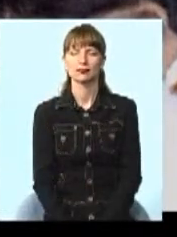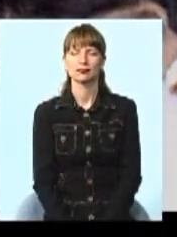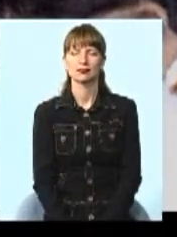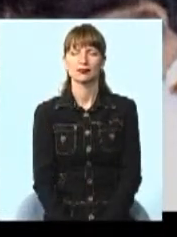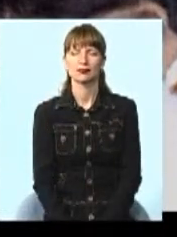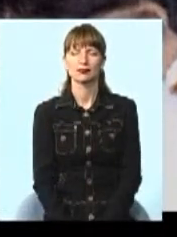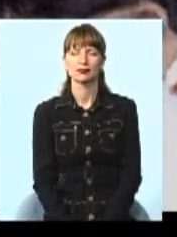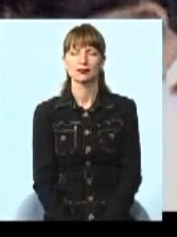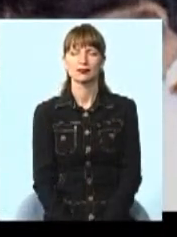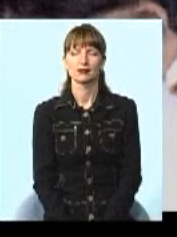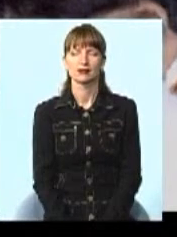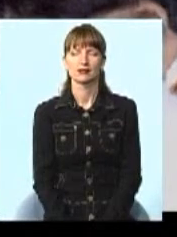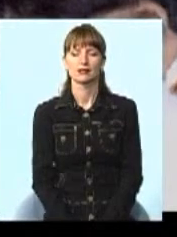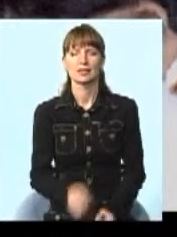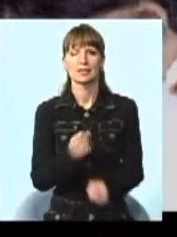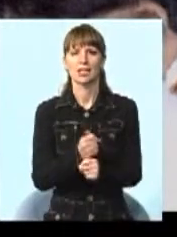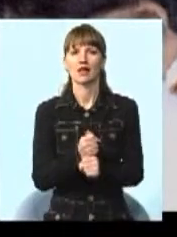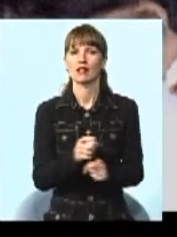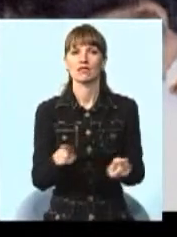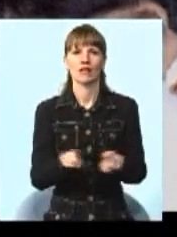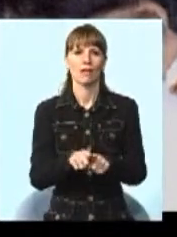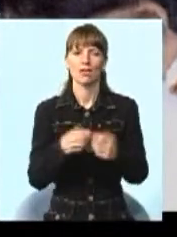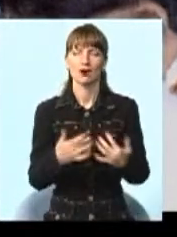делают тебе такое разное.